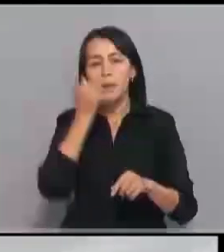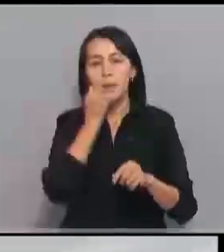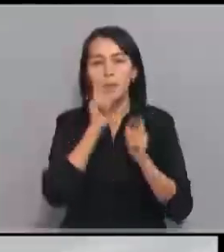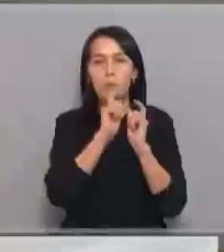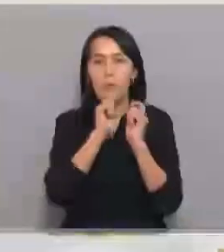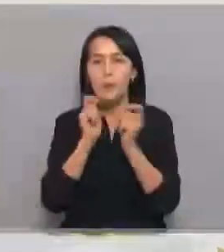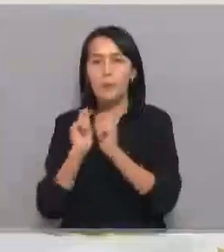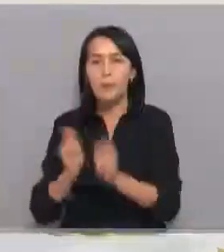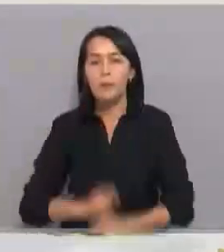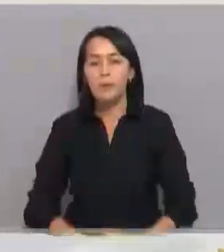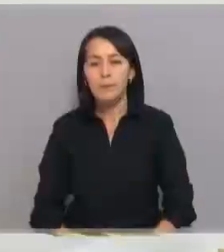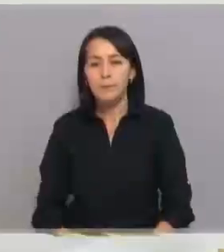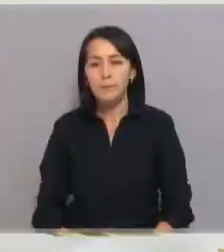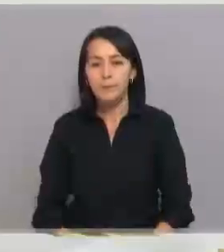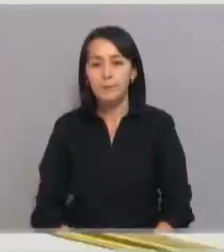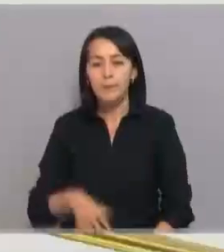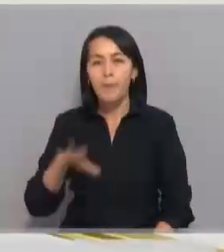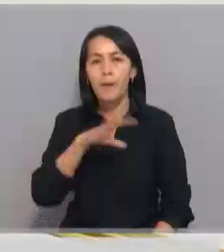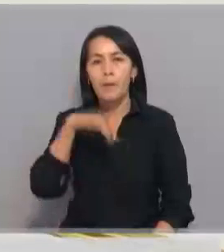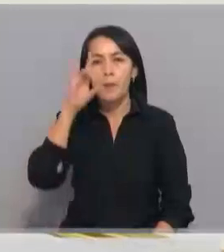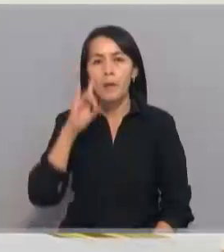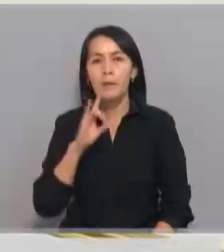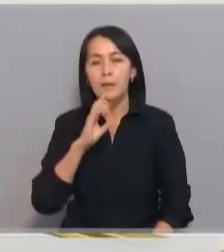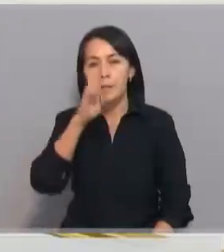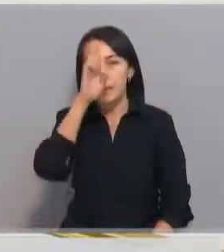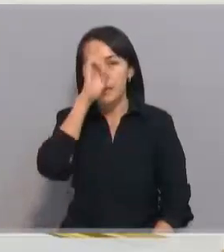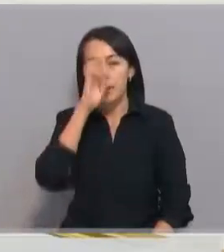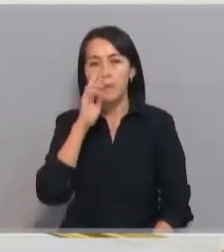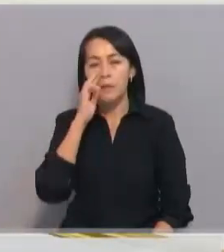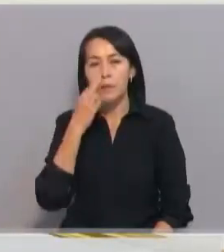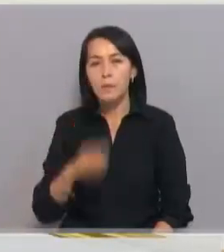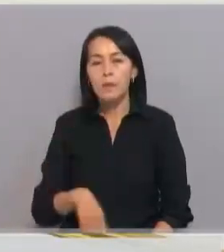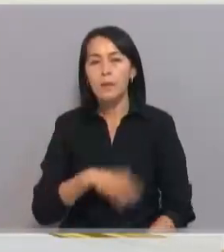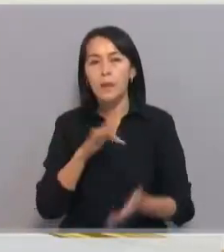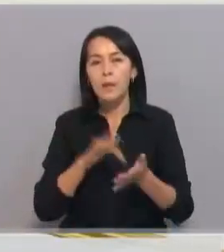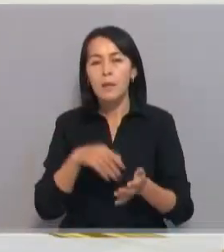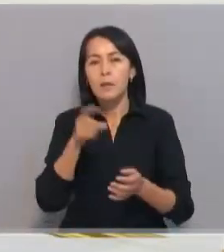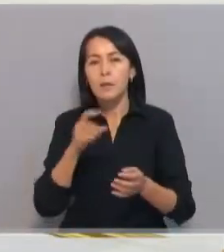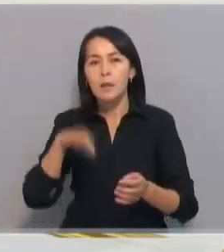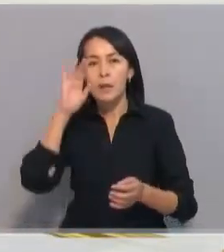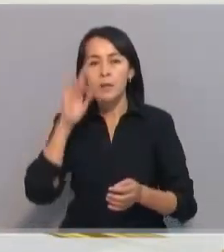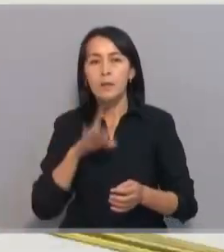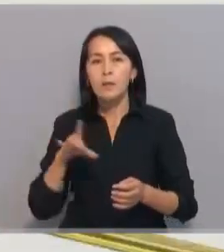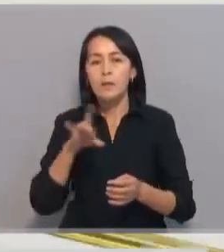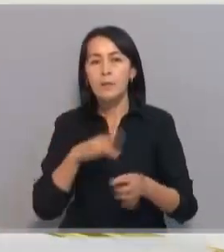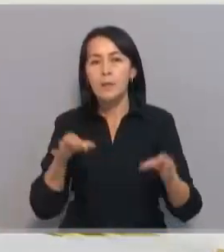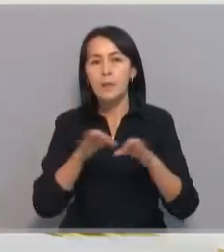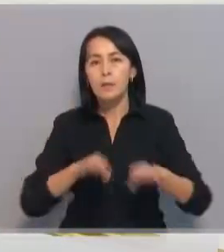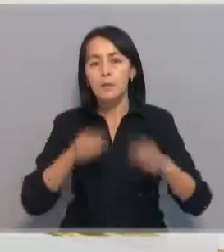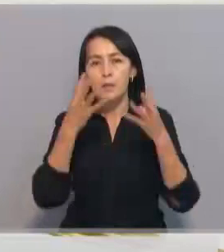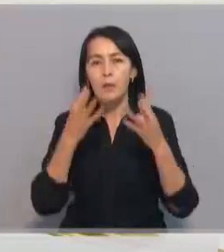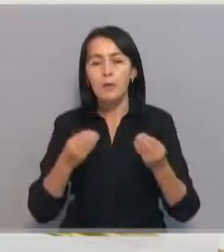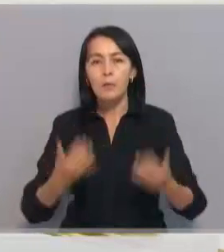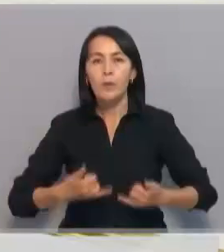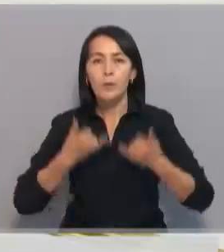марапатталды. Жалпы Қазақстан елін, Шымкент қаласының тұрғындарын Қазақстан Республикасының Конституция күнімен